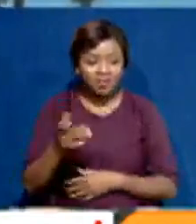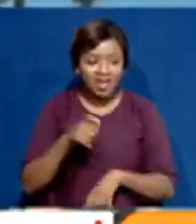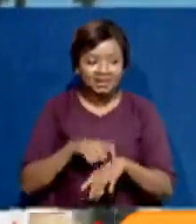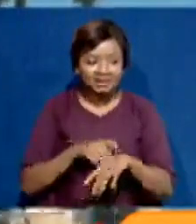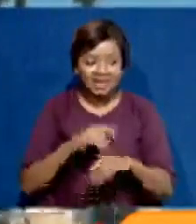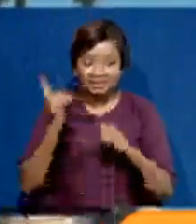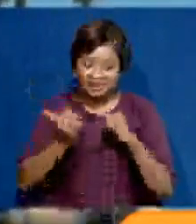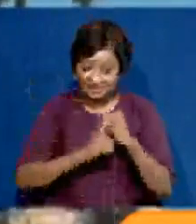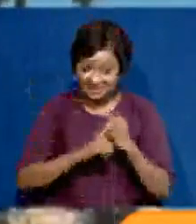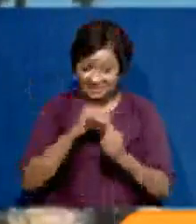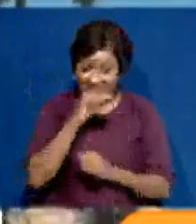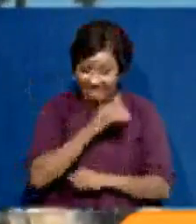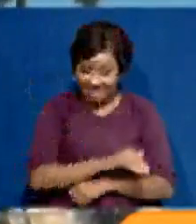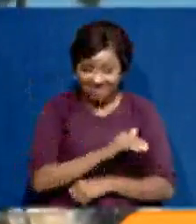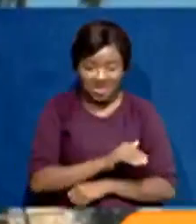12 jioni